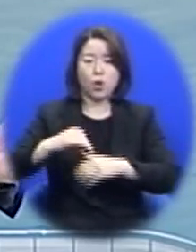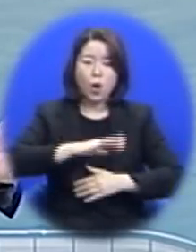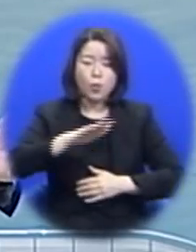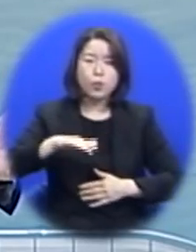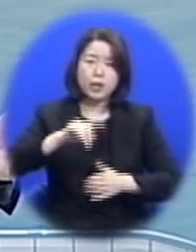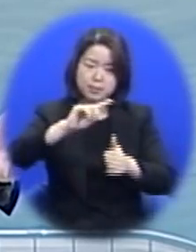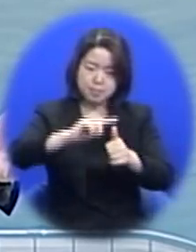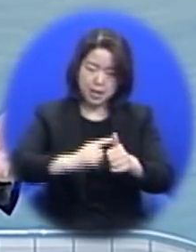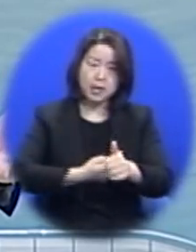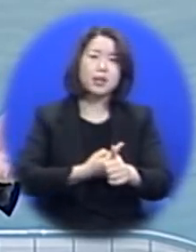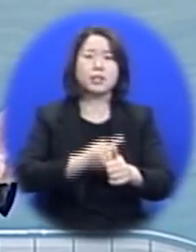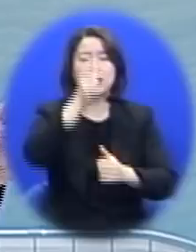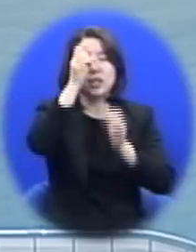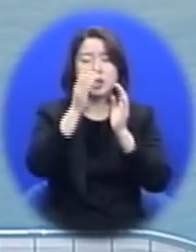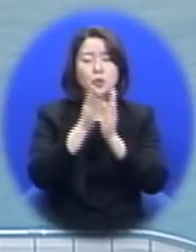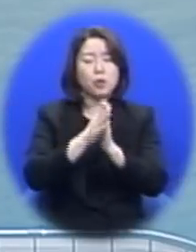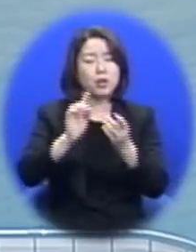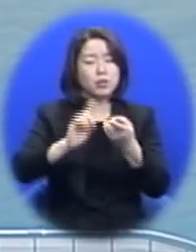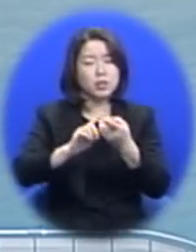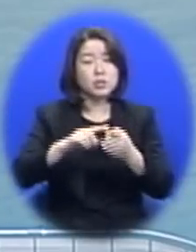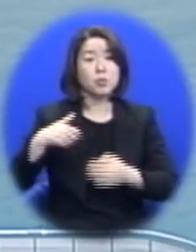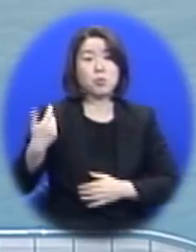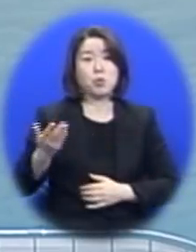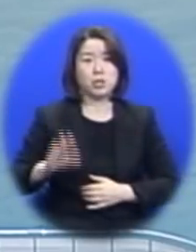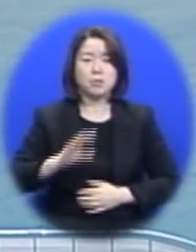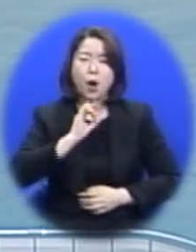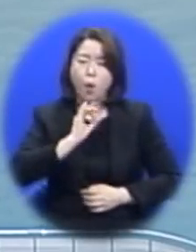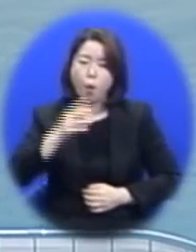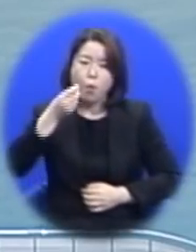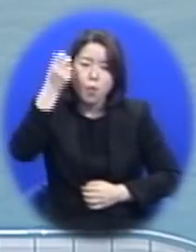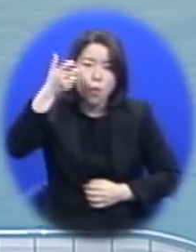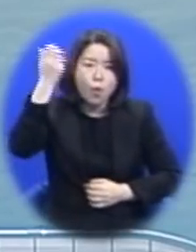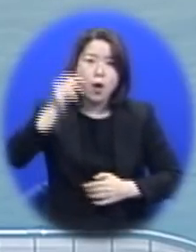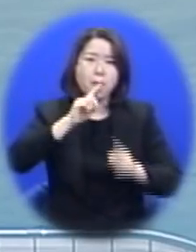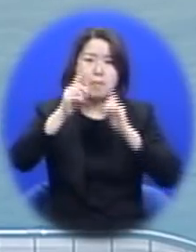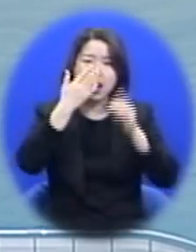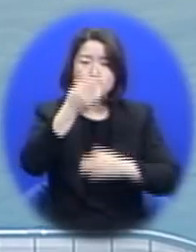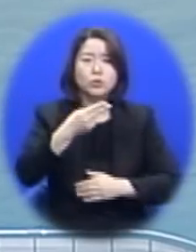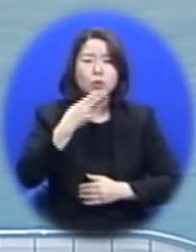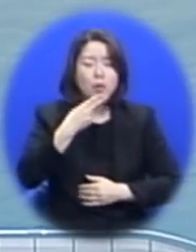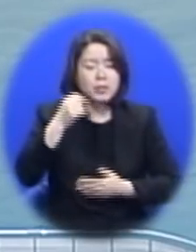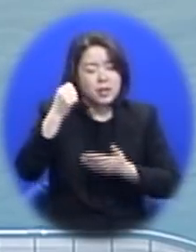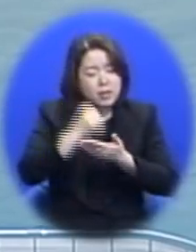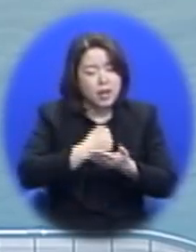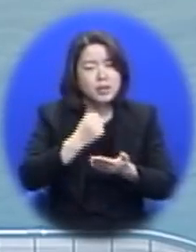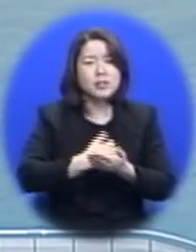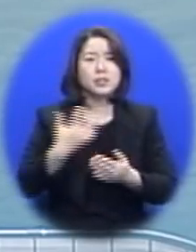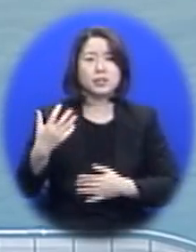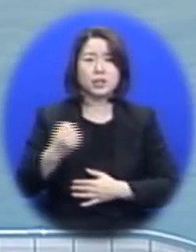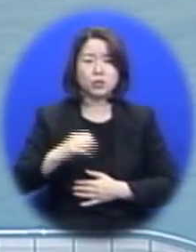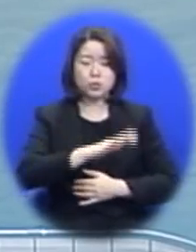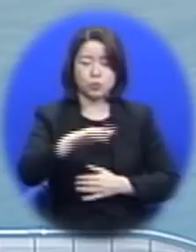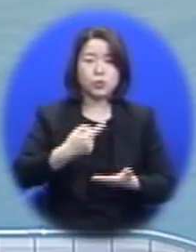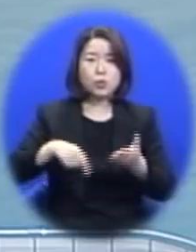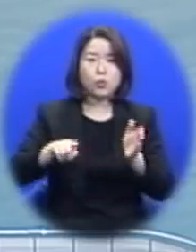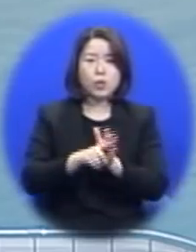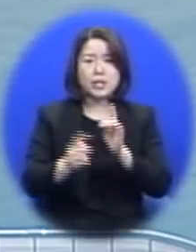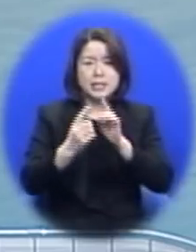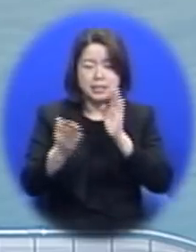마땅히 기도할 바를 알지 못하나 오직 성령이 말할 수 없는 탄식으로 우리를 위하여 친히